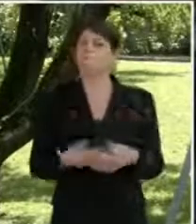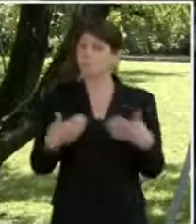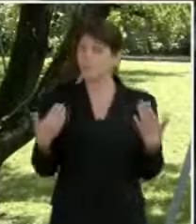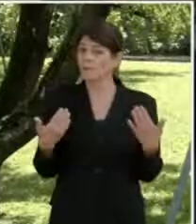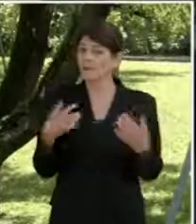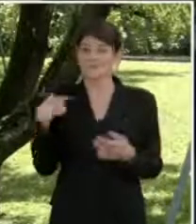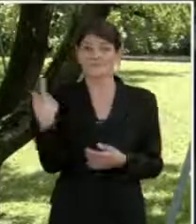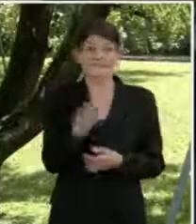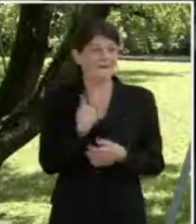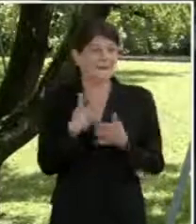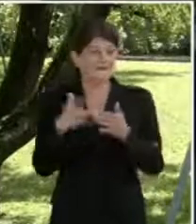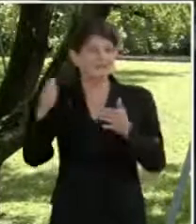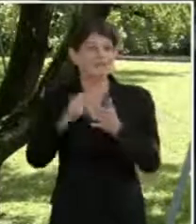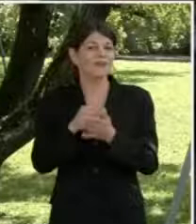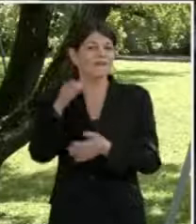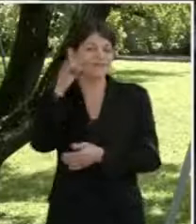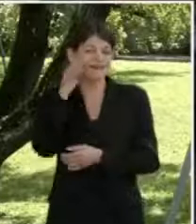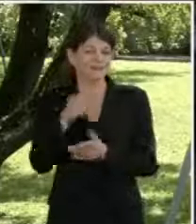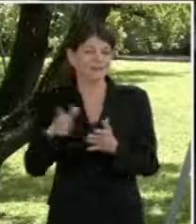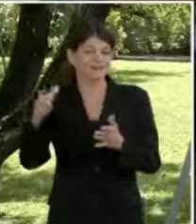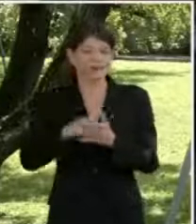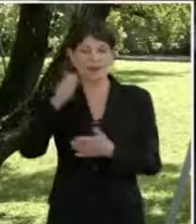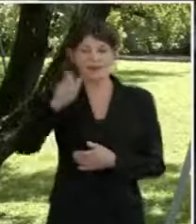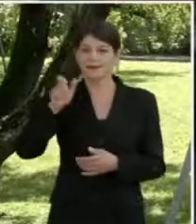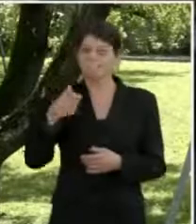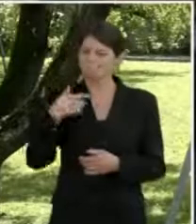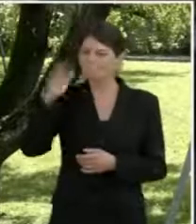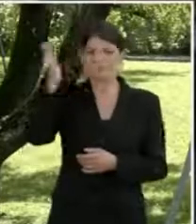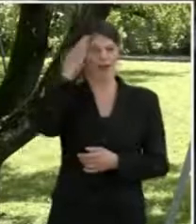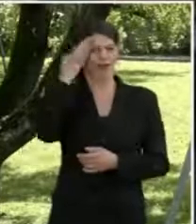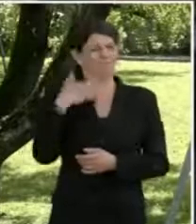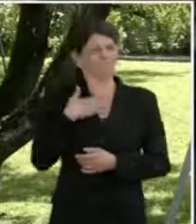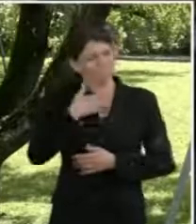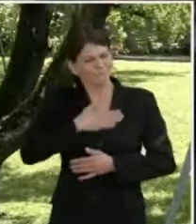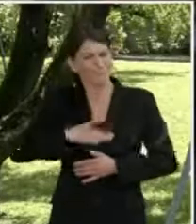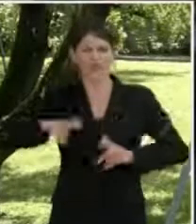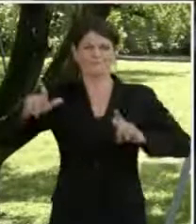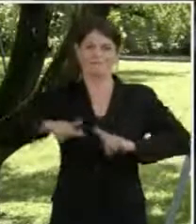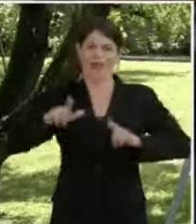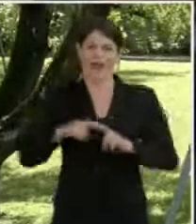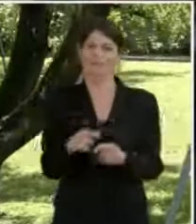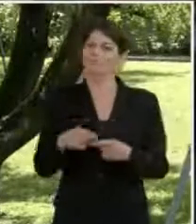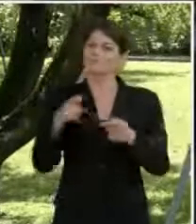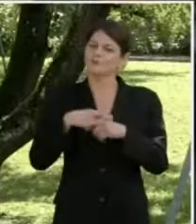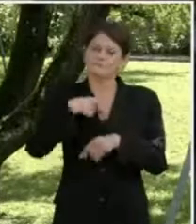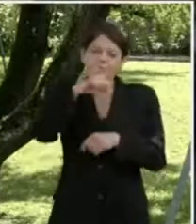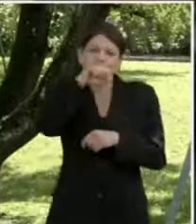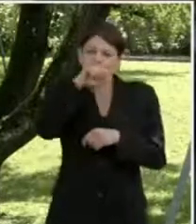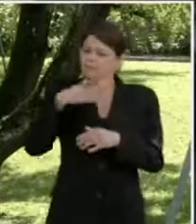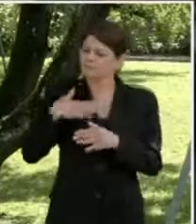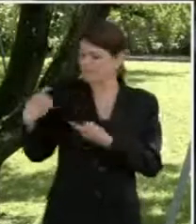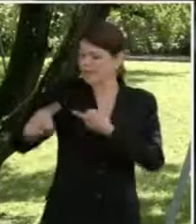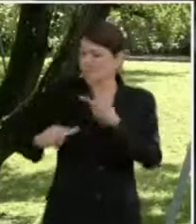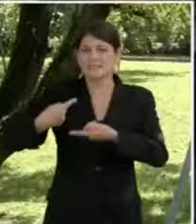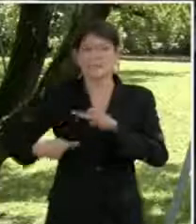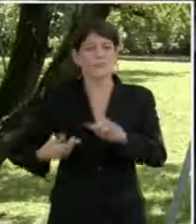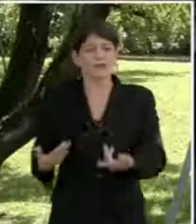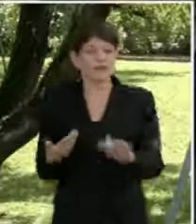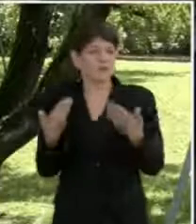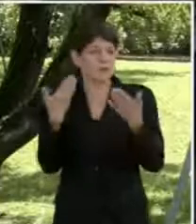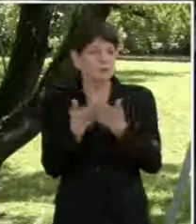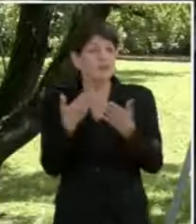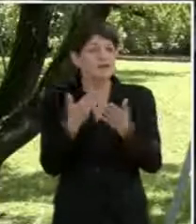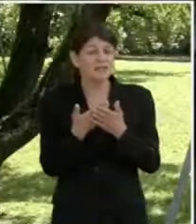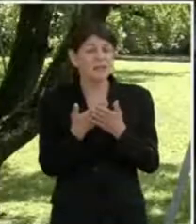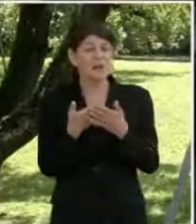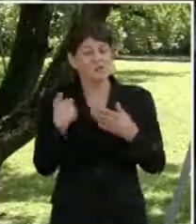Wir LichtensteinerInnen sind bekannt für Geselligkeit und für das Pflegen von geliebten Traditionen. Deshalb